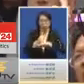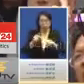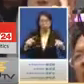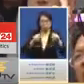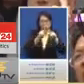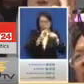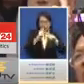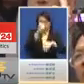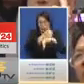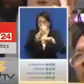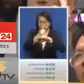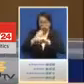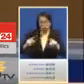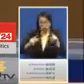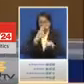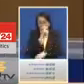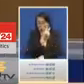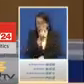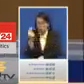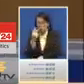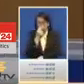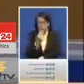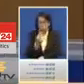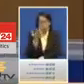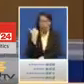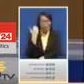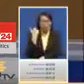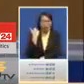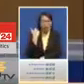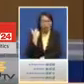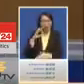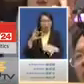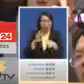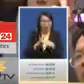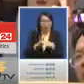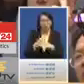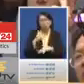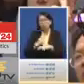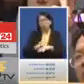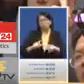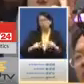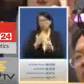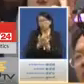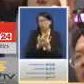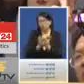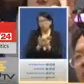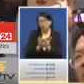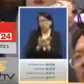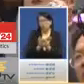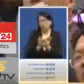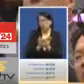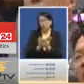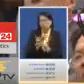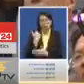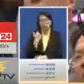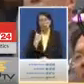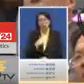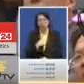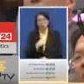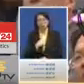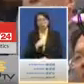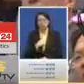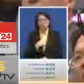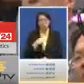เมื่อวานพูดกันไปแล้วท่านรัฐมนตรีคลังไม่มีอะไรกับผมนะครับไม่เคยขุ่นเคืองกันแต่ท่านรู้ไห